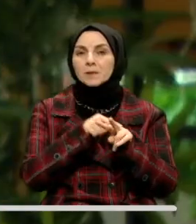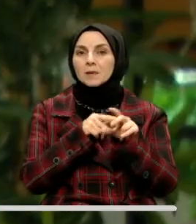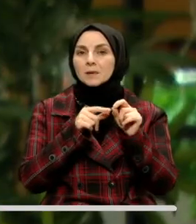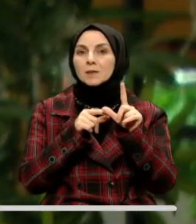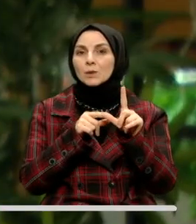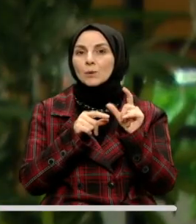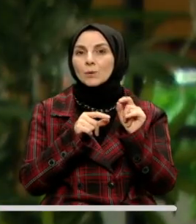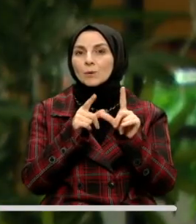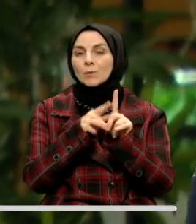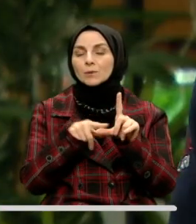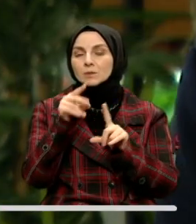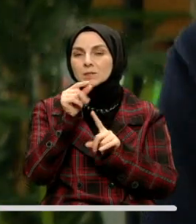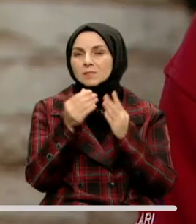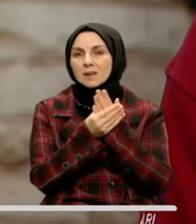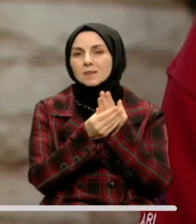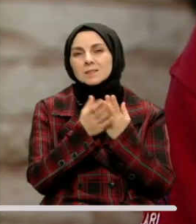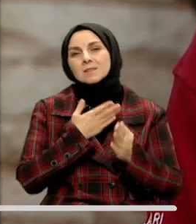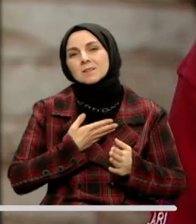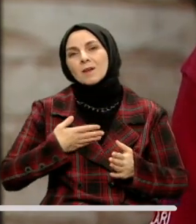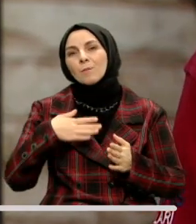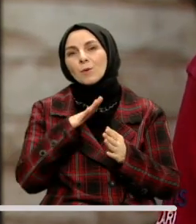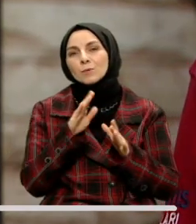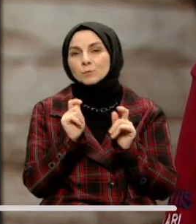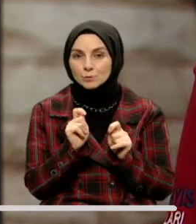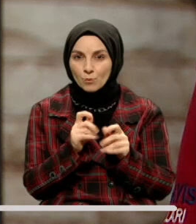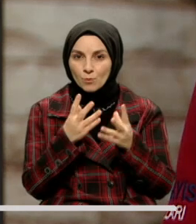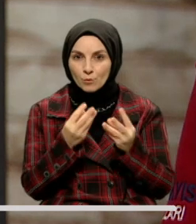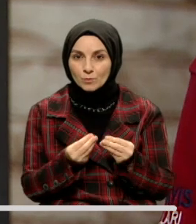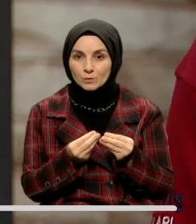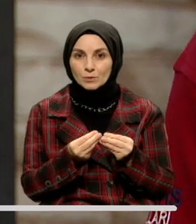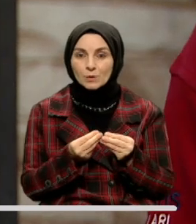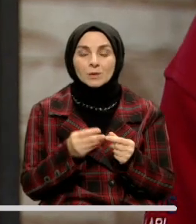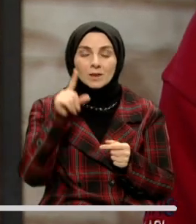zor, fiziği seviyorsun. Evet, yani biyolojide açıkçası o tam